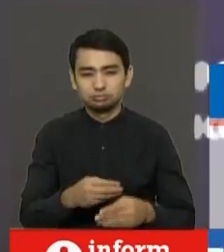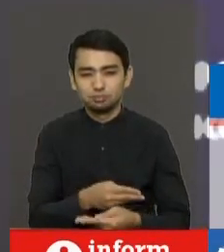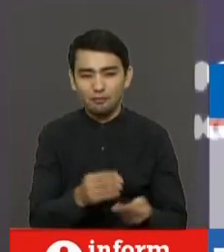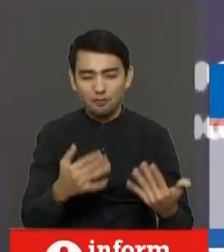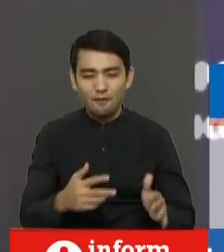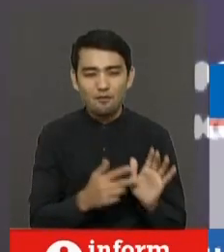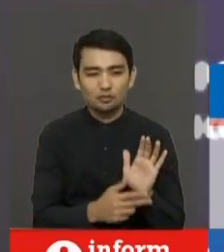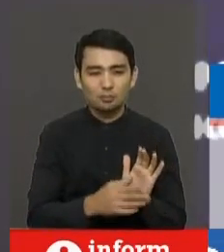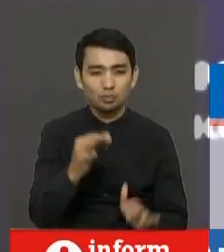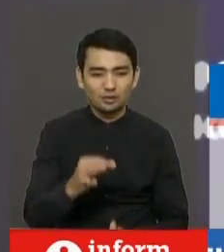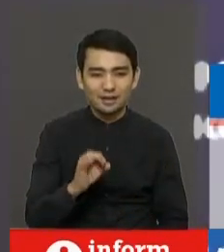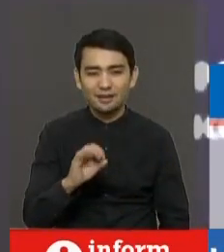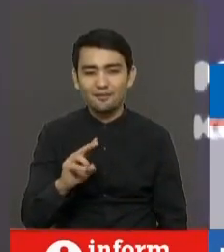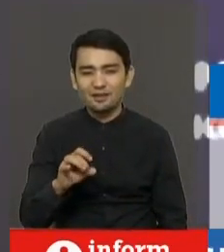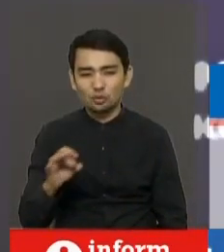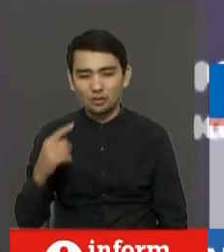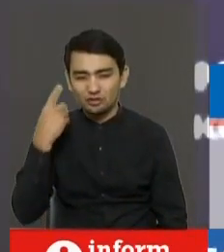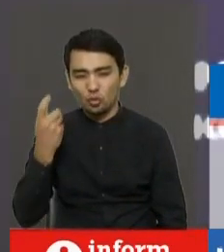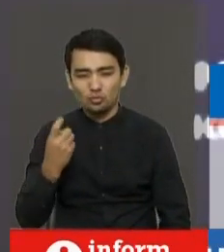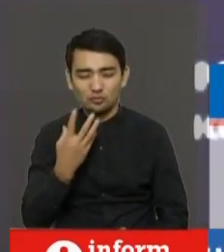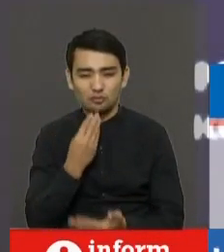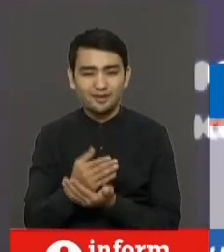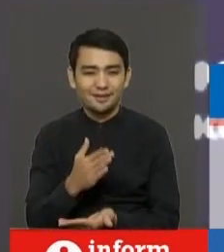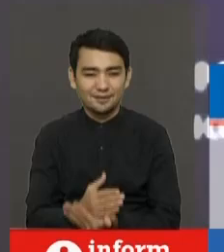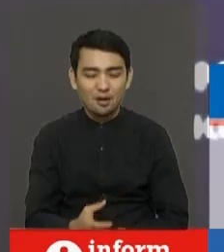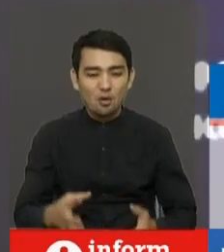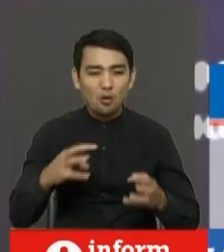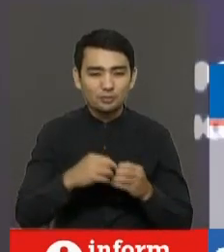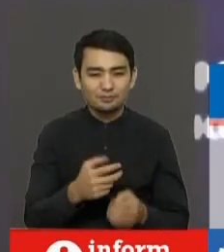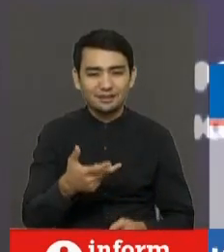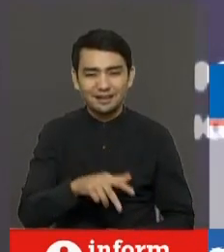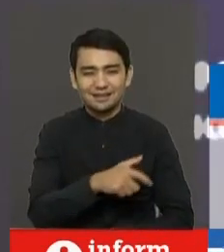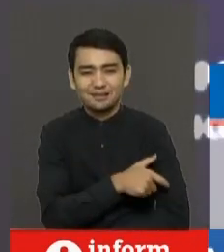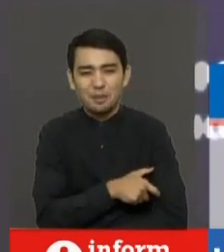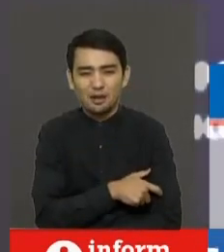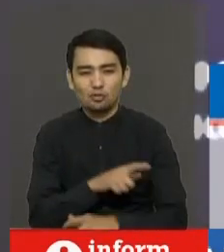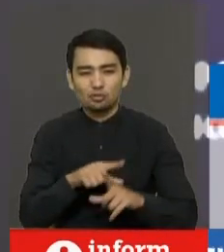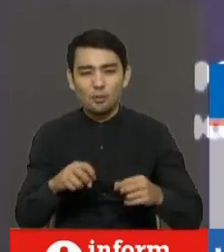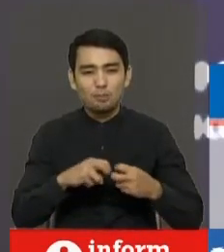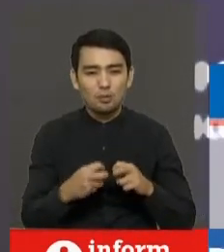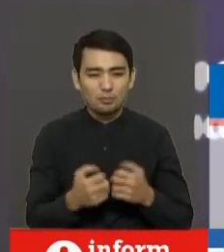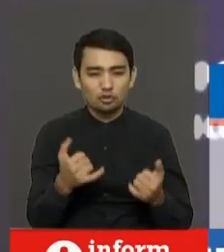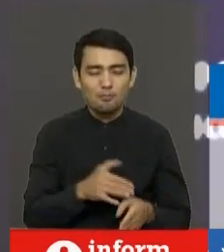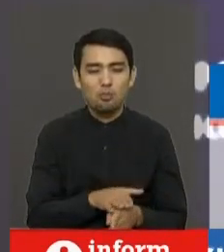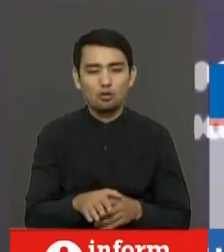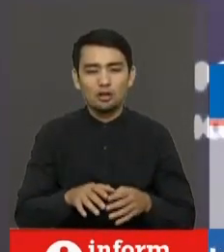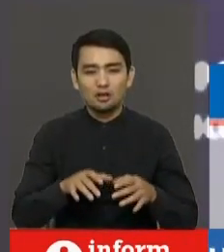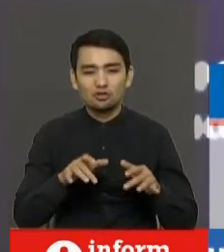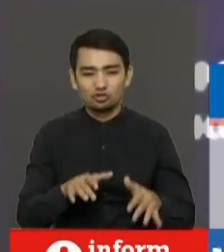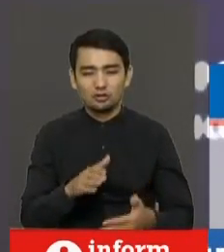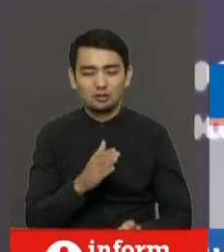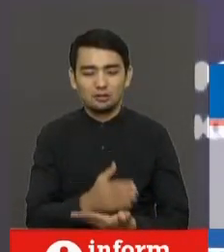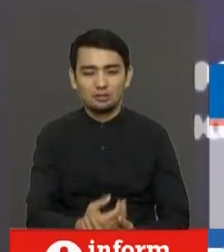жеке инвесторлар есебінен салынды. Нәтижесінде 3 ауысымды мектептер мәселесін қазіргі таңда толығымен шешіп